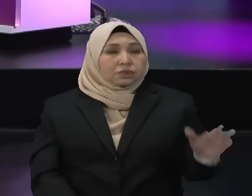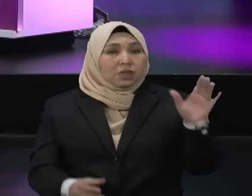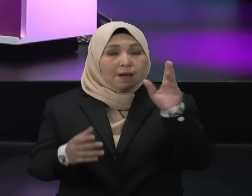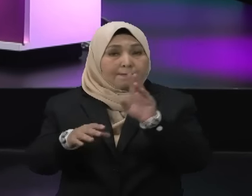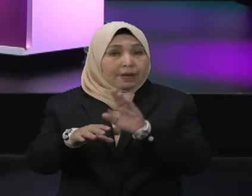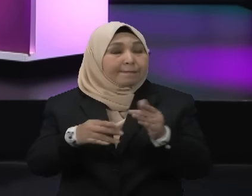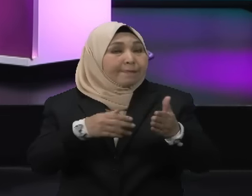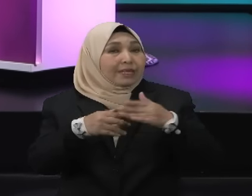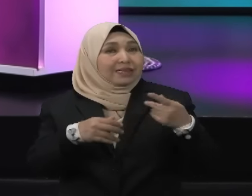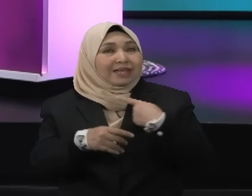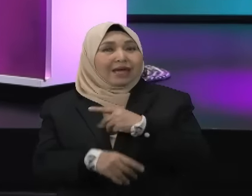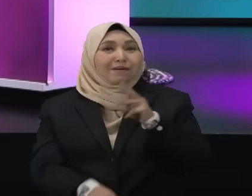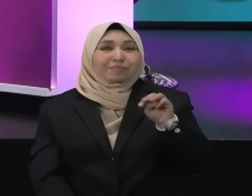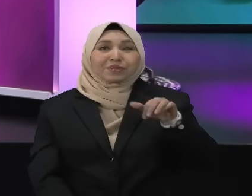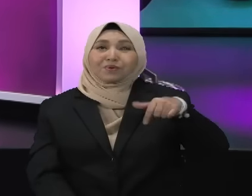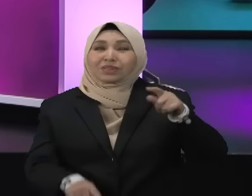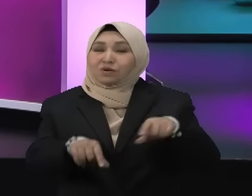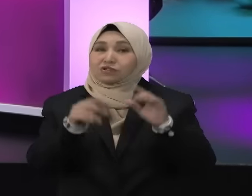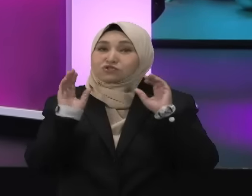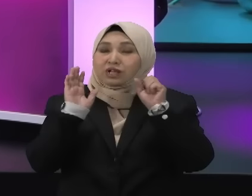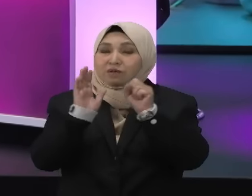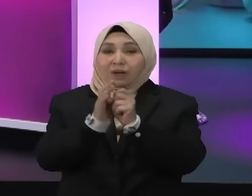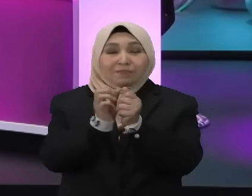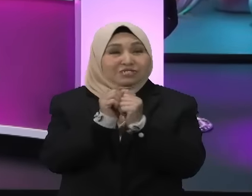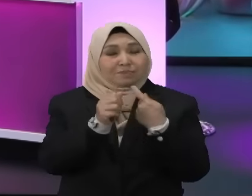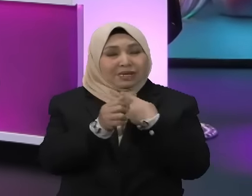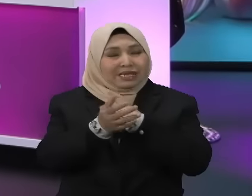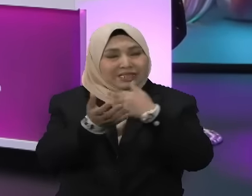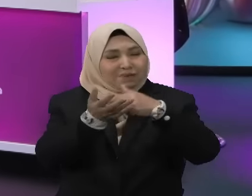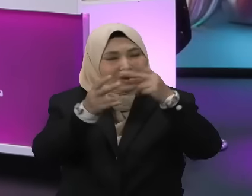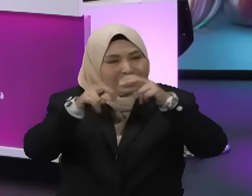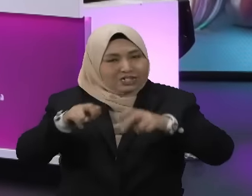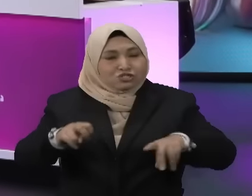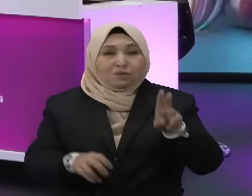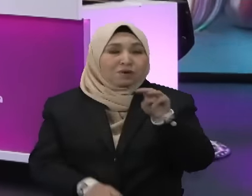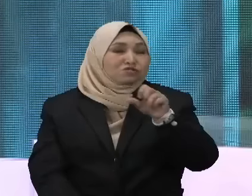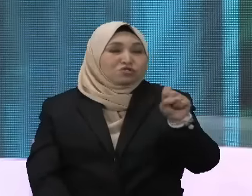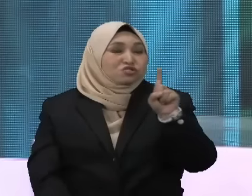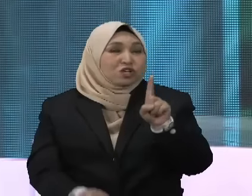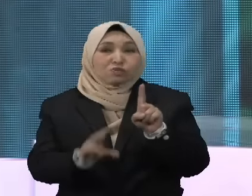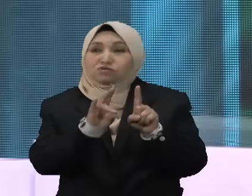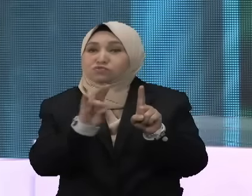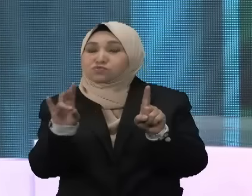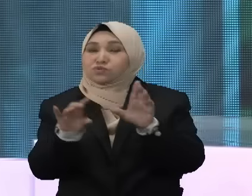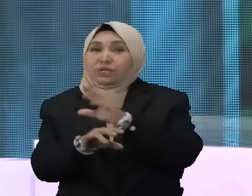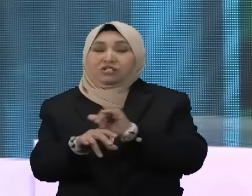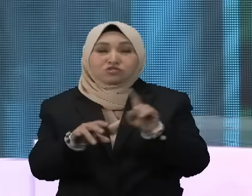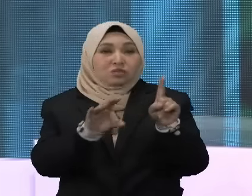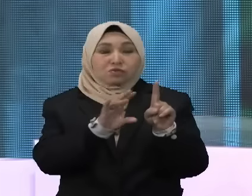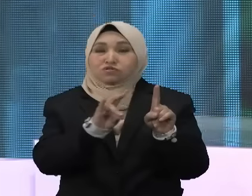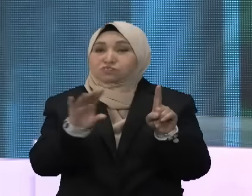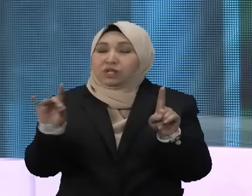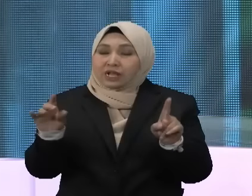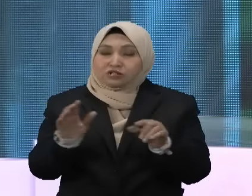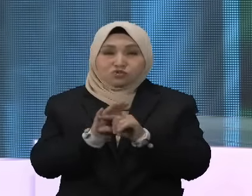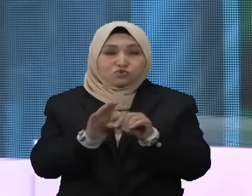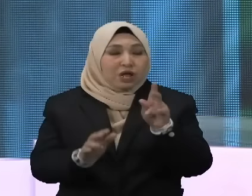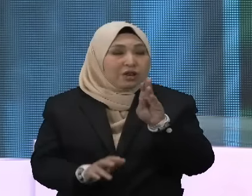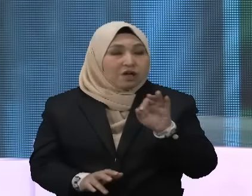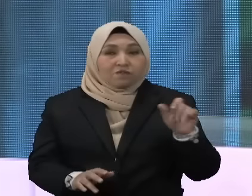kita dalam My Quran Time, Quran Solat Infak. Sama-sama kita mengulang kaji halaman yang ke-177 dan 178 daripada Surah Al-Anfal, Surah